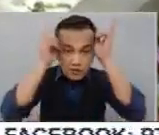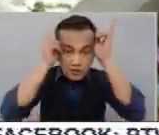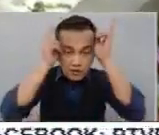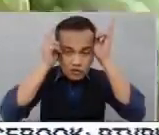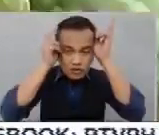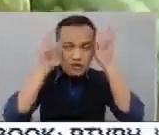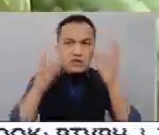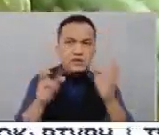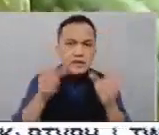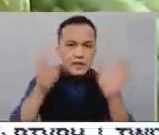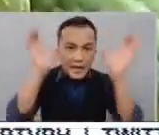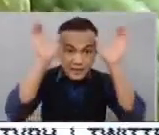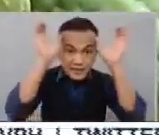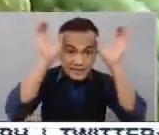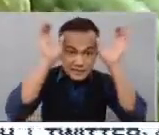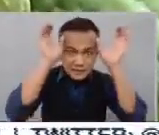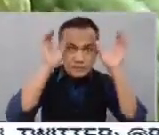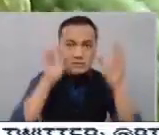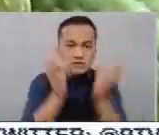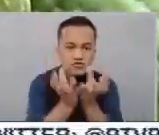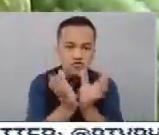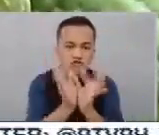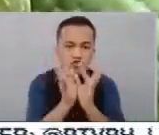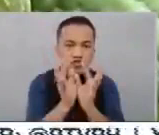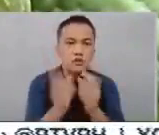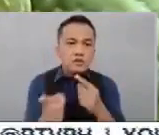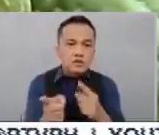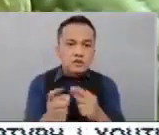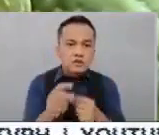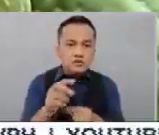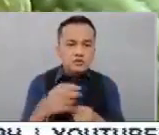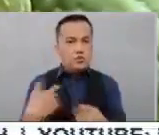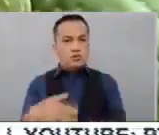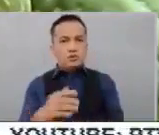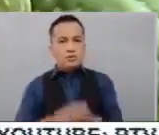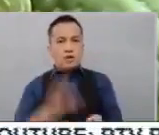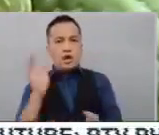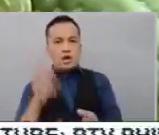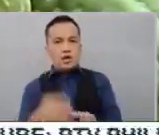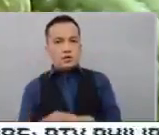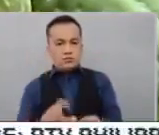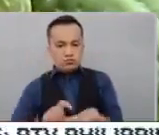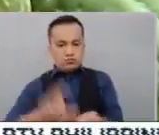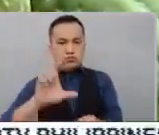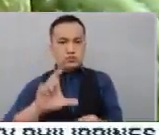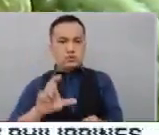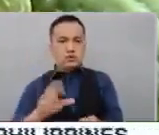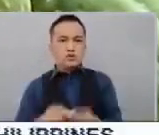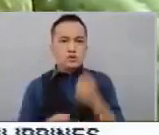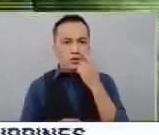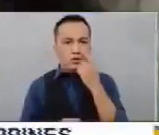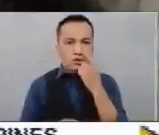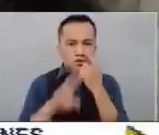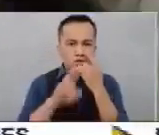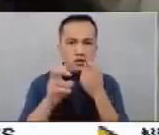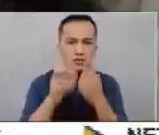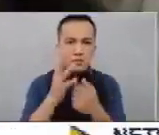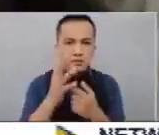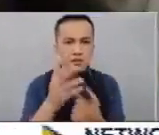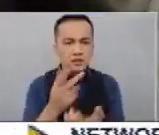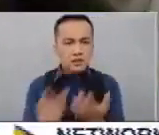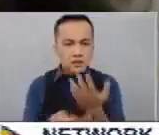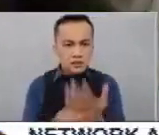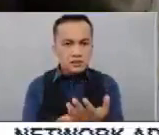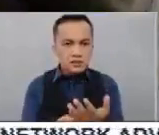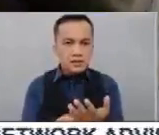ng 20 pesos. Ang kalabasa, 50 to 60 pesos per kilo. Ang palaya, 80 to 120 pesos per kilo,